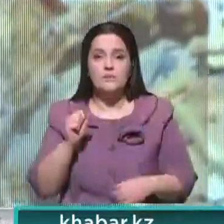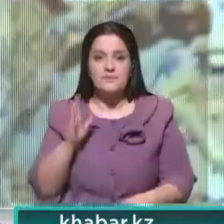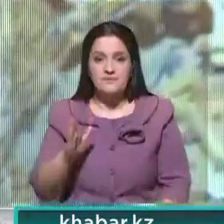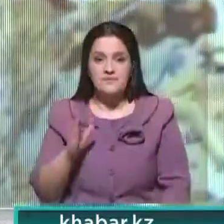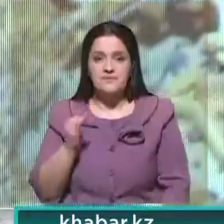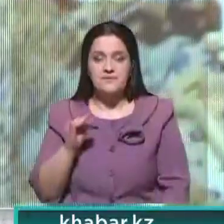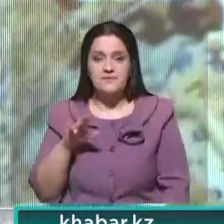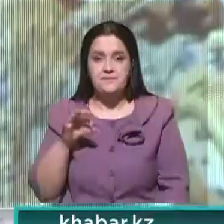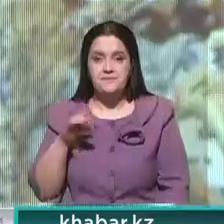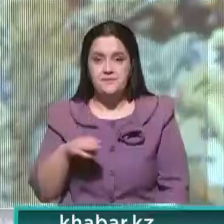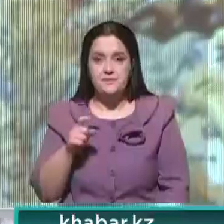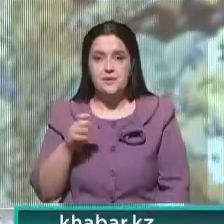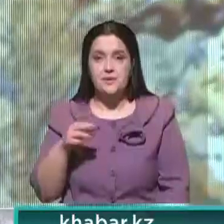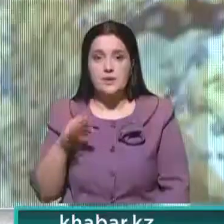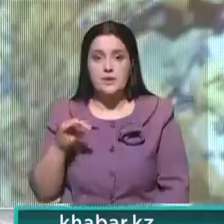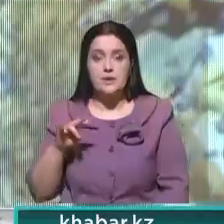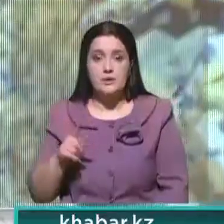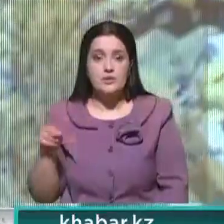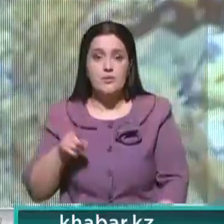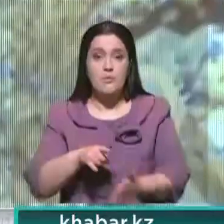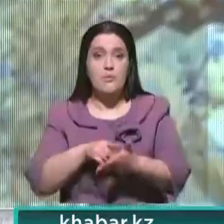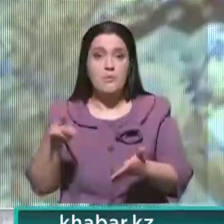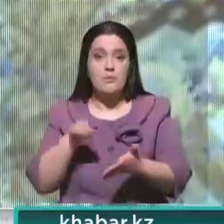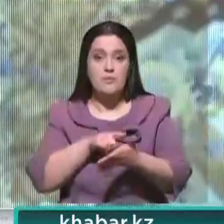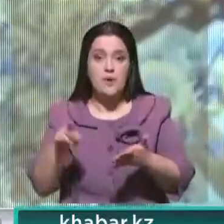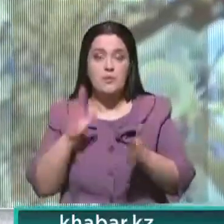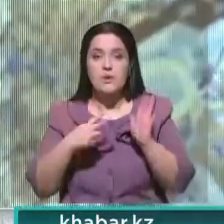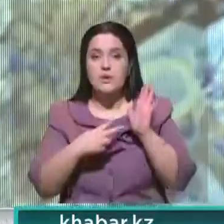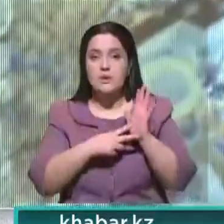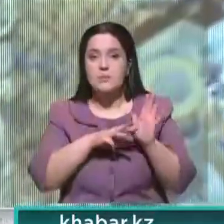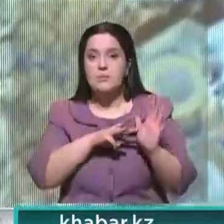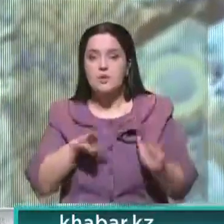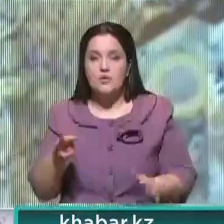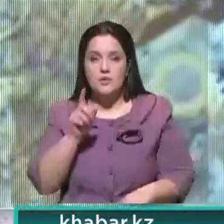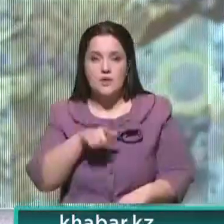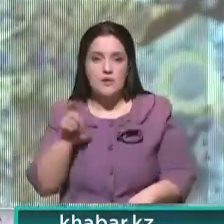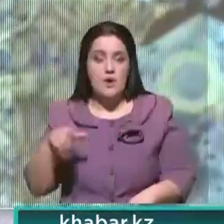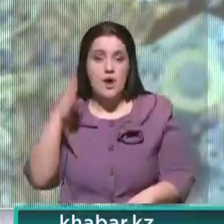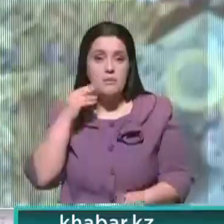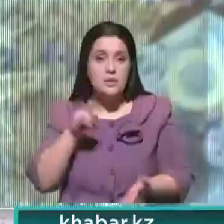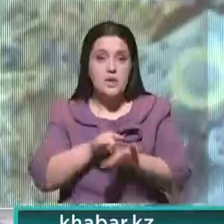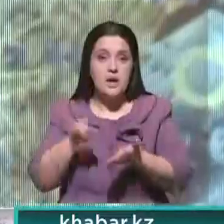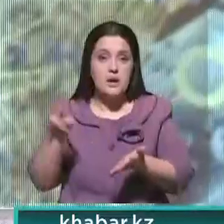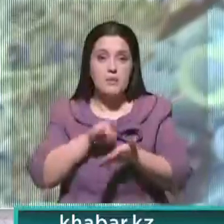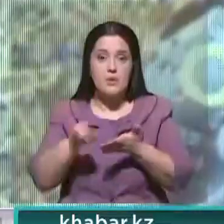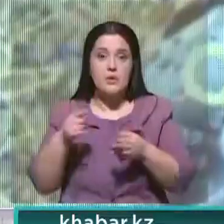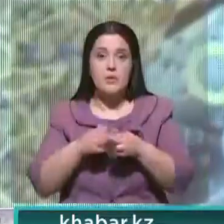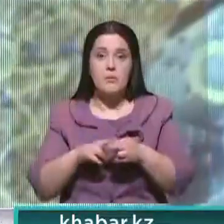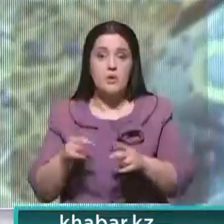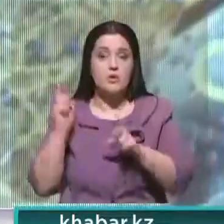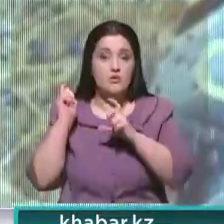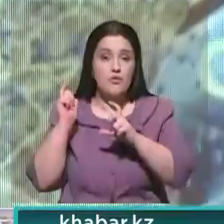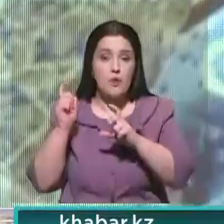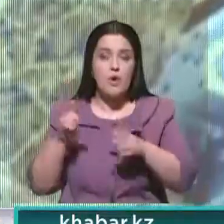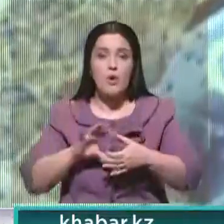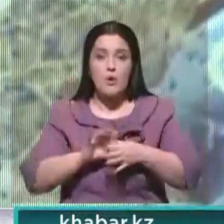компания TAV Airports Holding. Ожидается, что пассажиропоток достигнет 7 миллионов человек. Алматинский аэропорт, как региональный